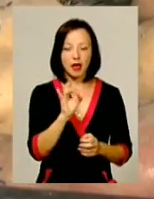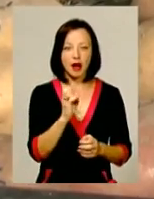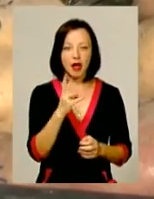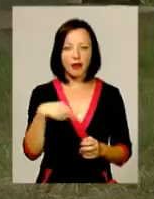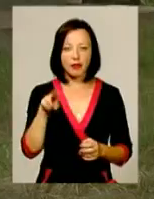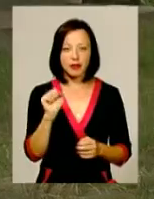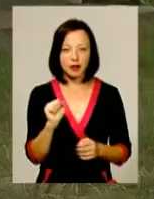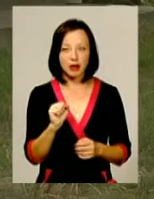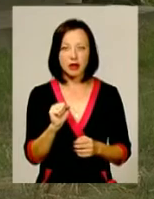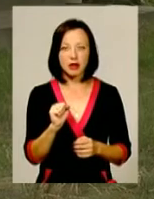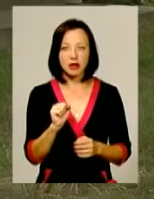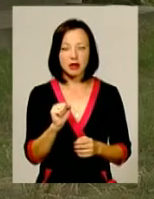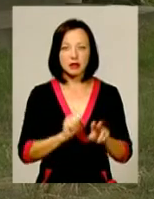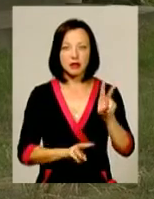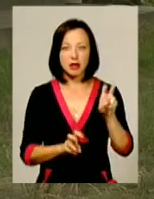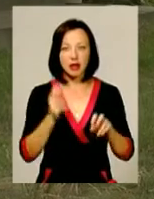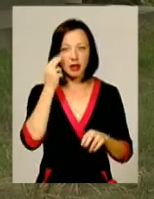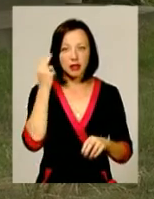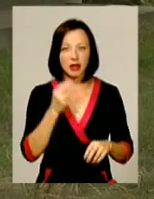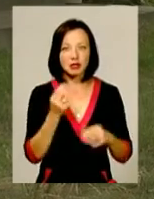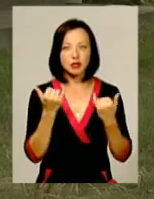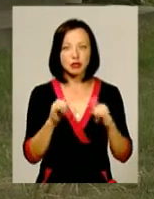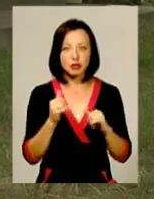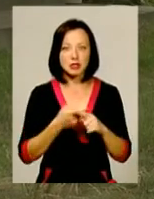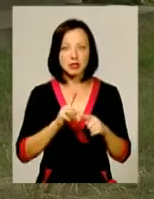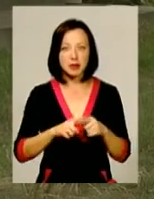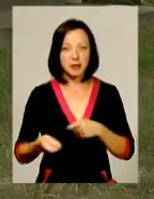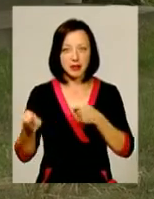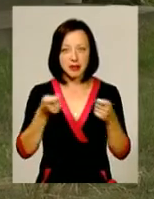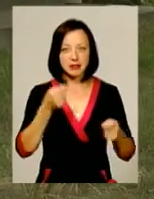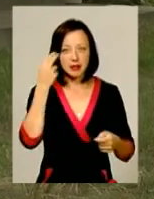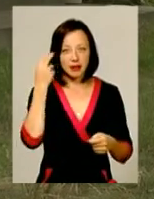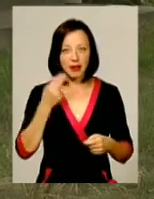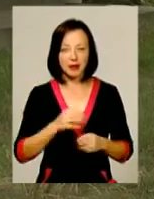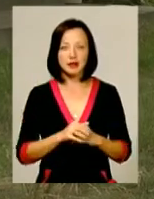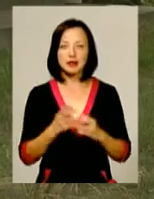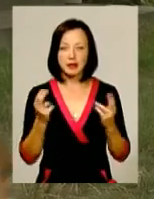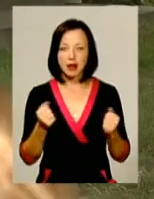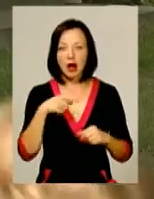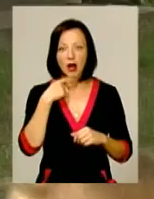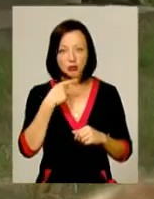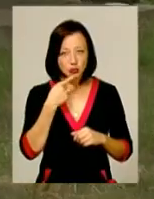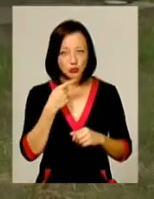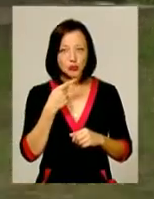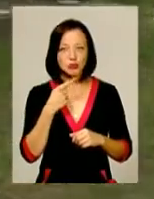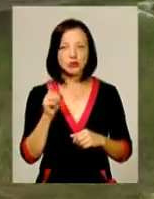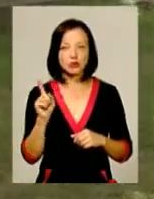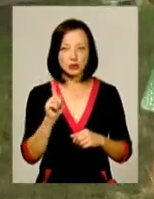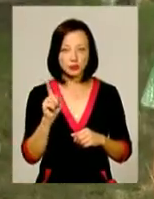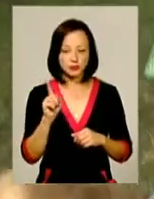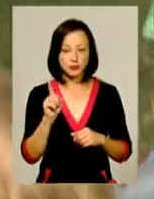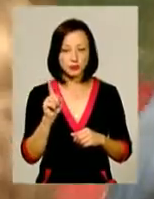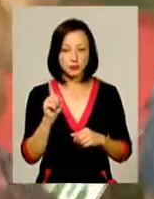Воно ще називають його китайське чудо. Це з Китаю картопля. Оця от вона. Да, кажуть, що вона, да.